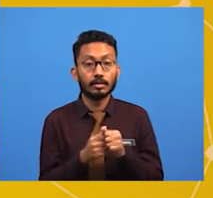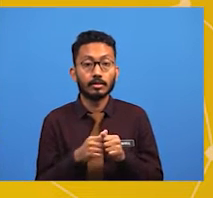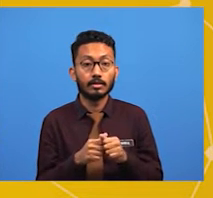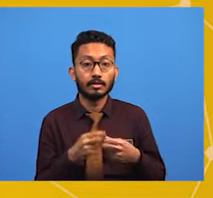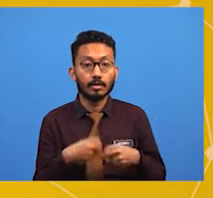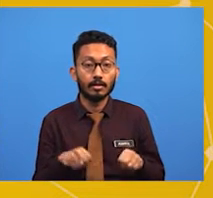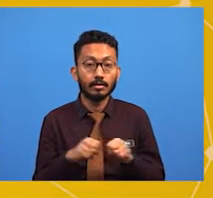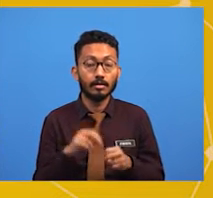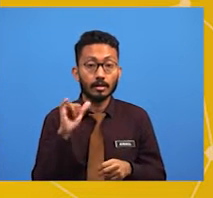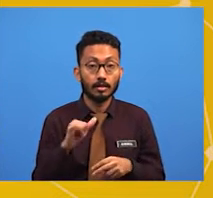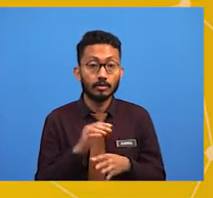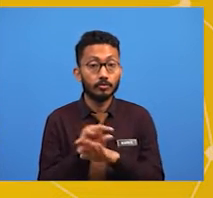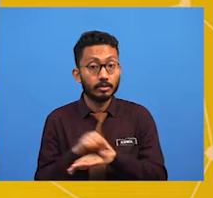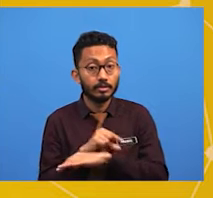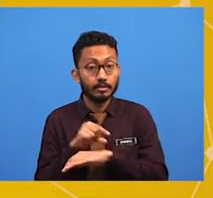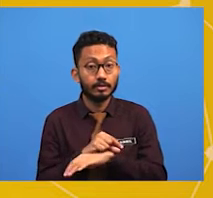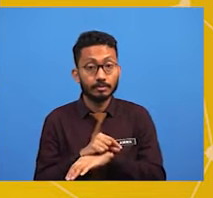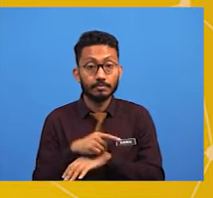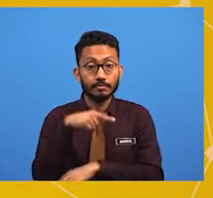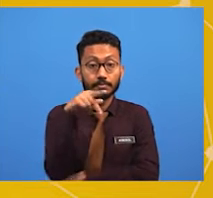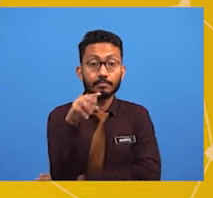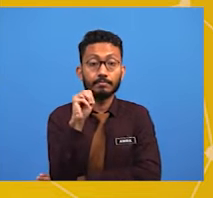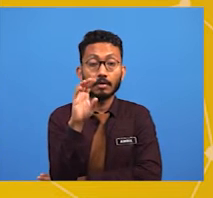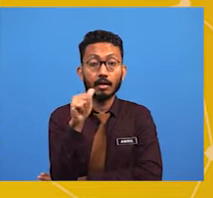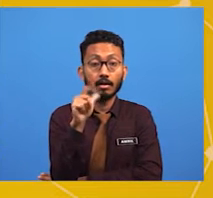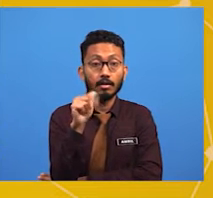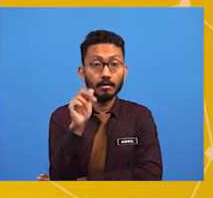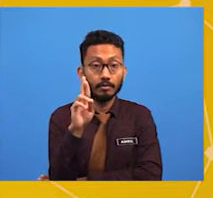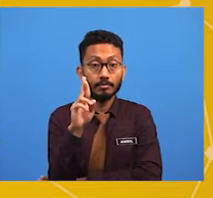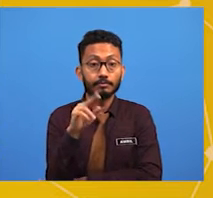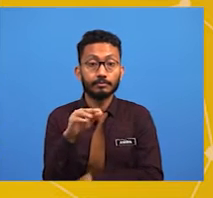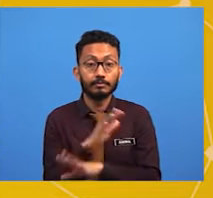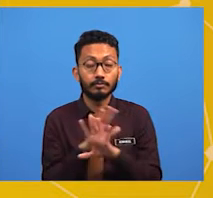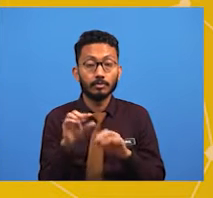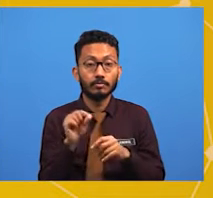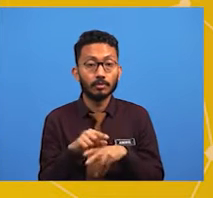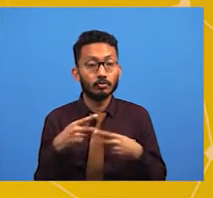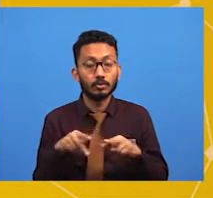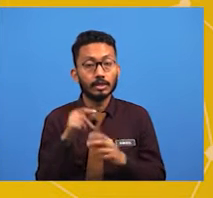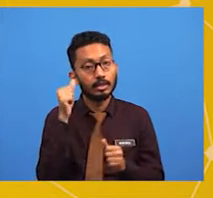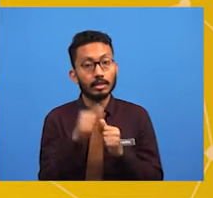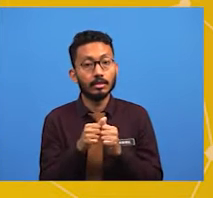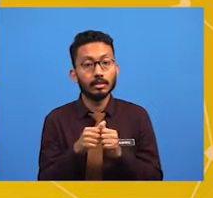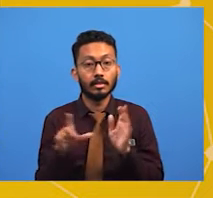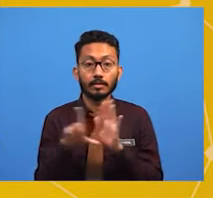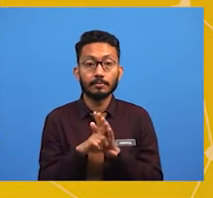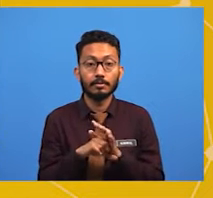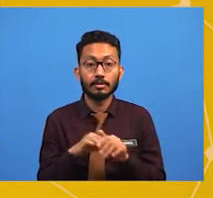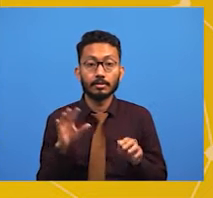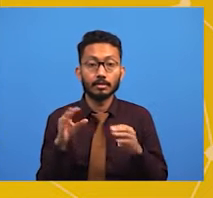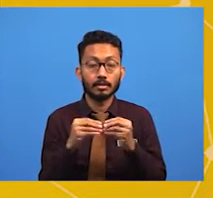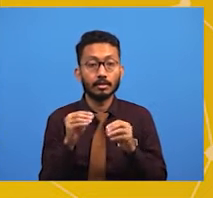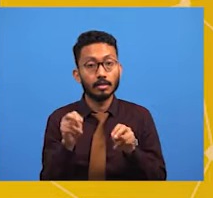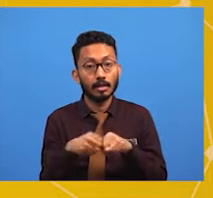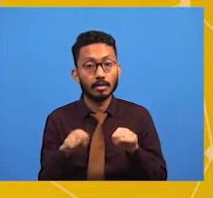digunakan. Pemalar, pengatur cara tidak perlu untuk mengingat label dan nilai